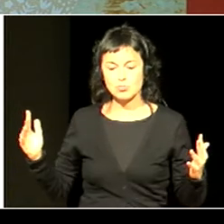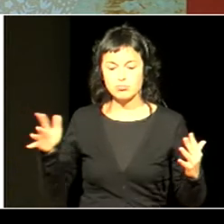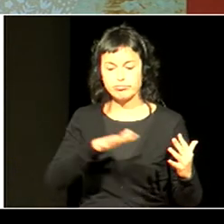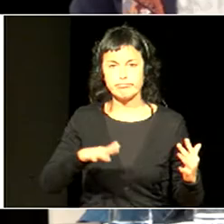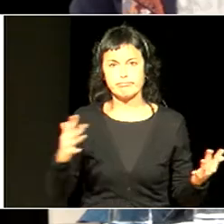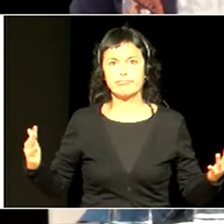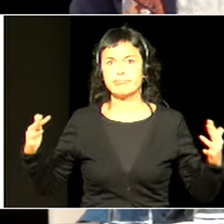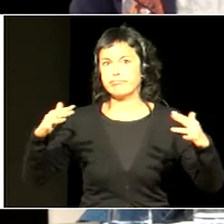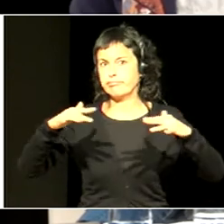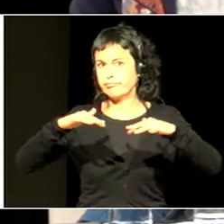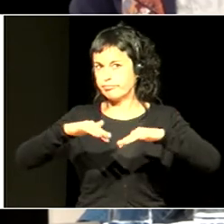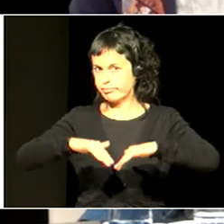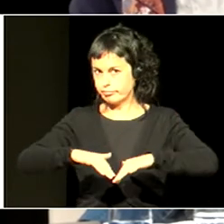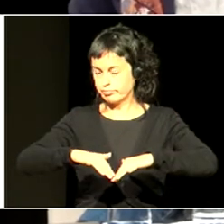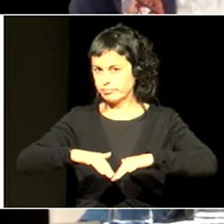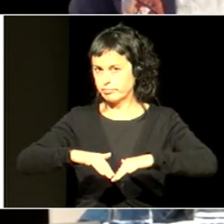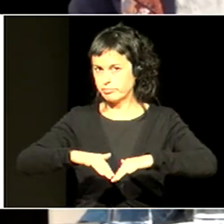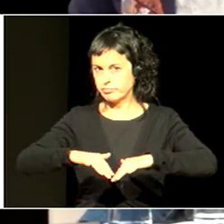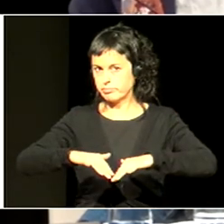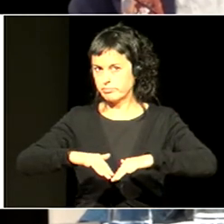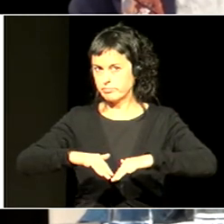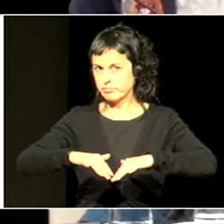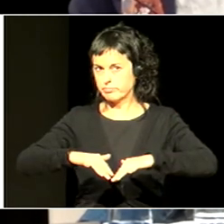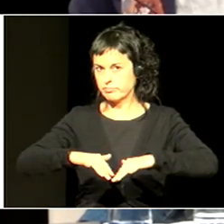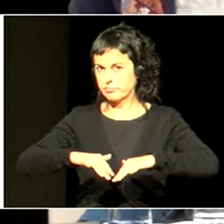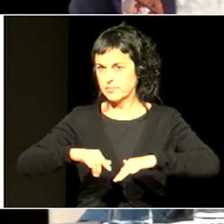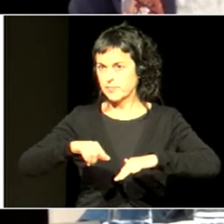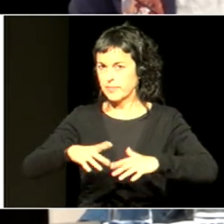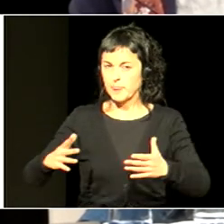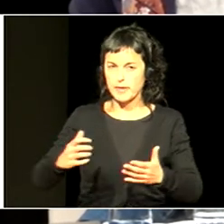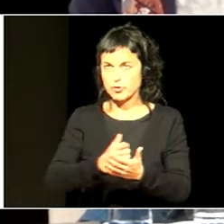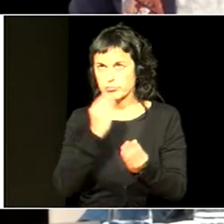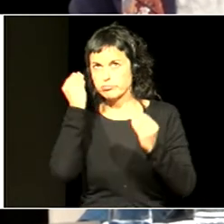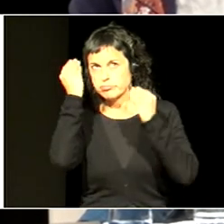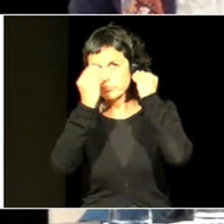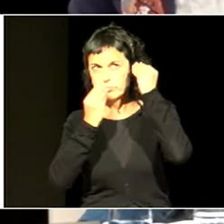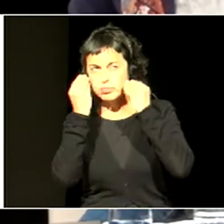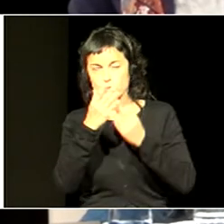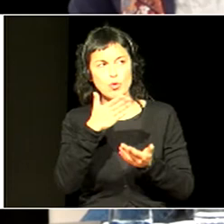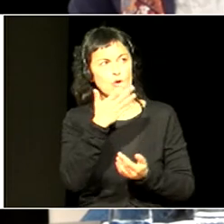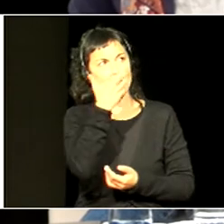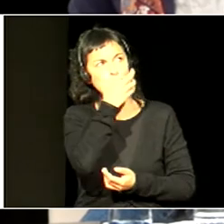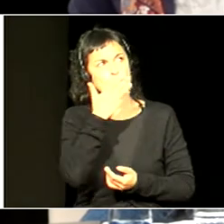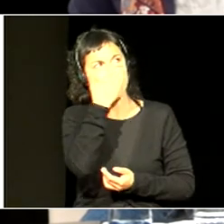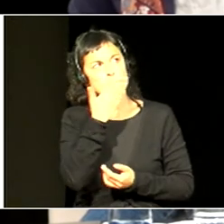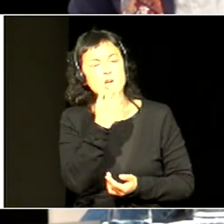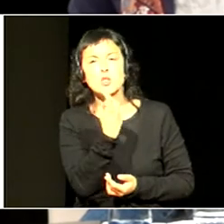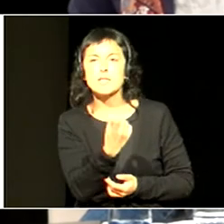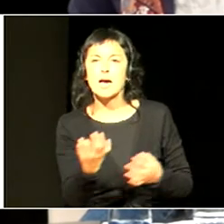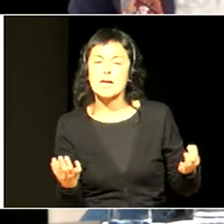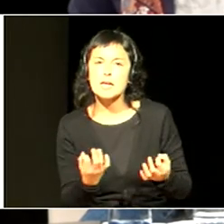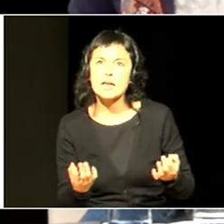topagune bat egiteko aukera ematen du, eta denek hausnarketa bat egiteko, eskolaren beharrak, elkarbizitza ezkidetza